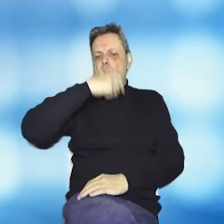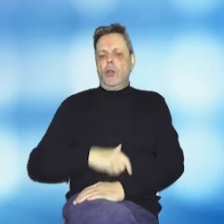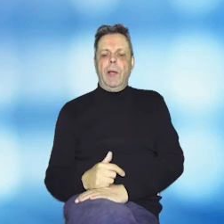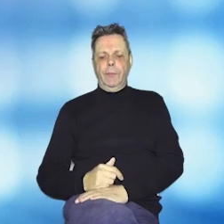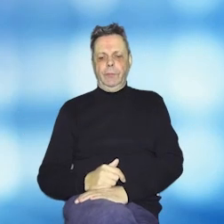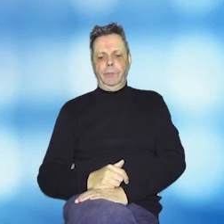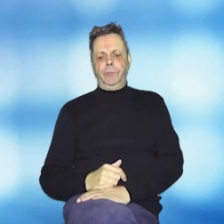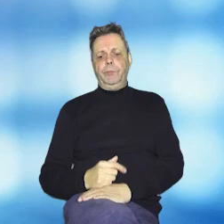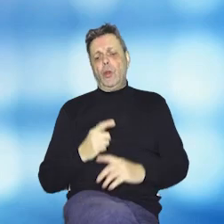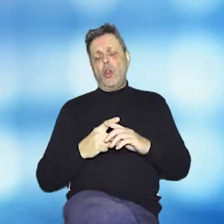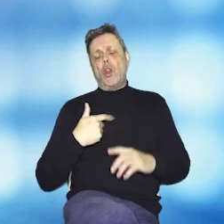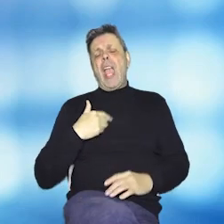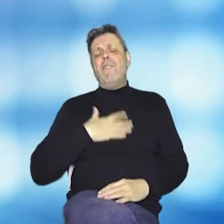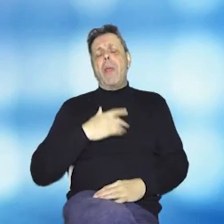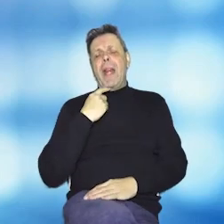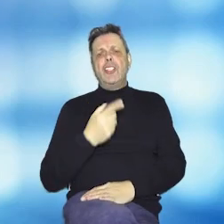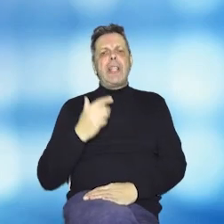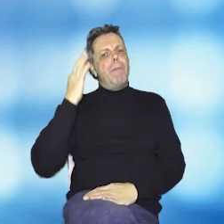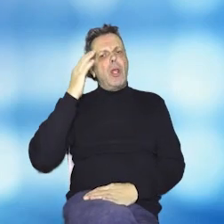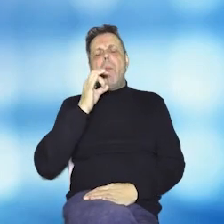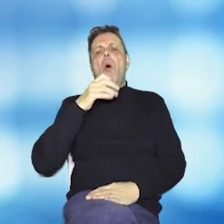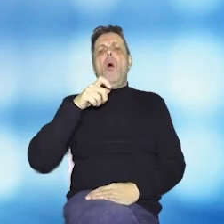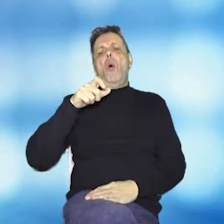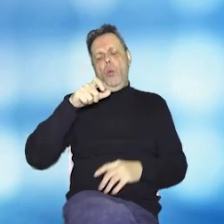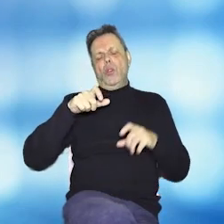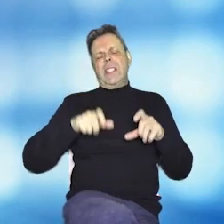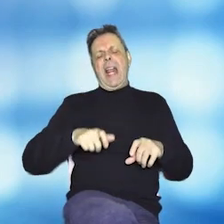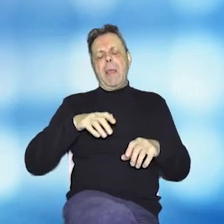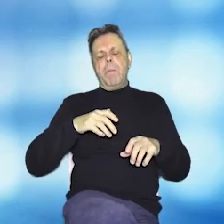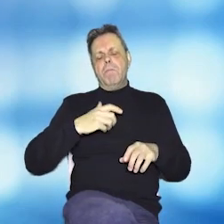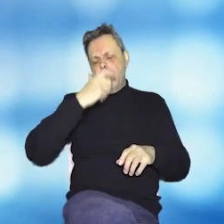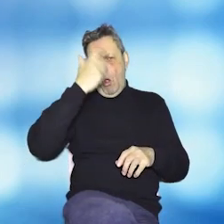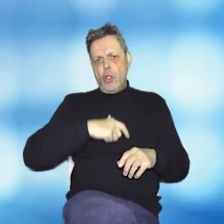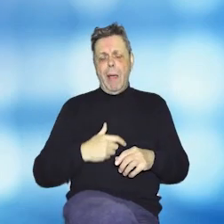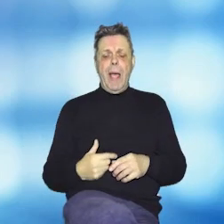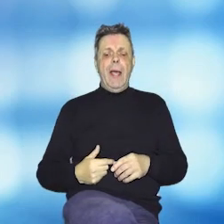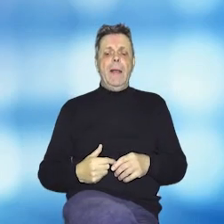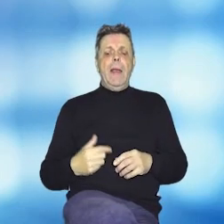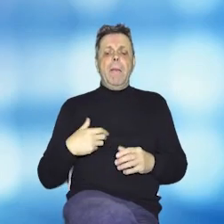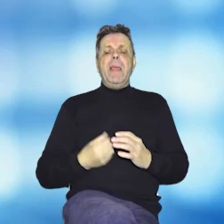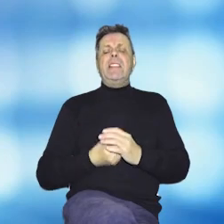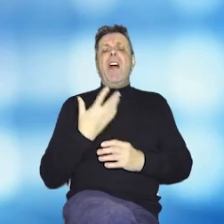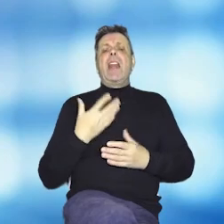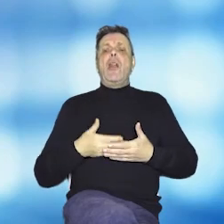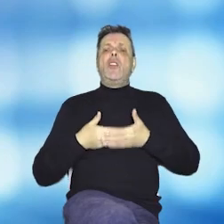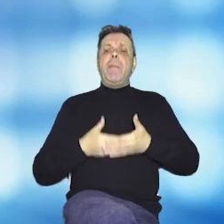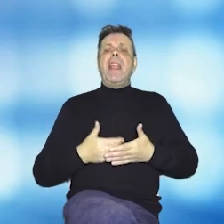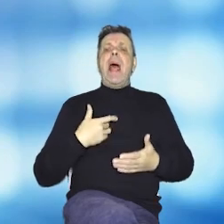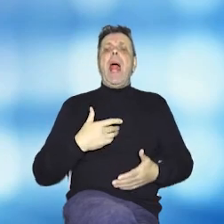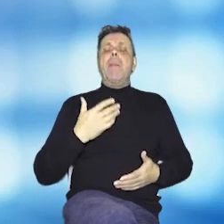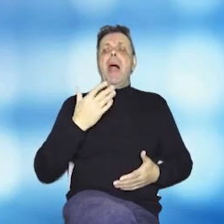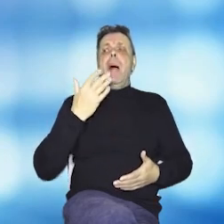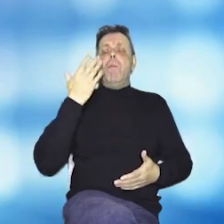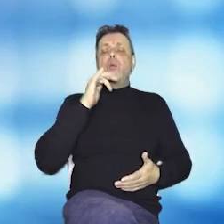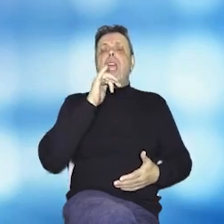Da, ja uvijek nekako volim naglasiti da brigom u stariju populaciju zapravo stvaramo temelje da nama bude